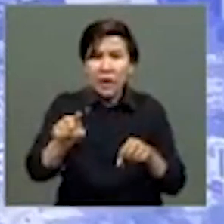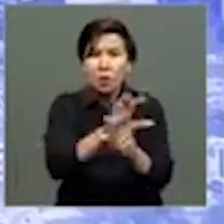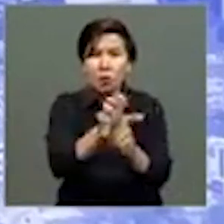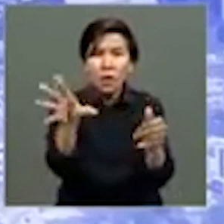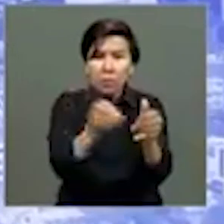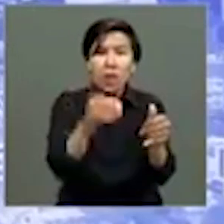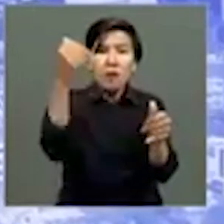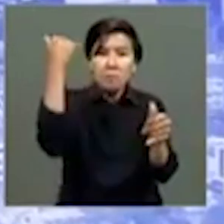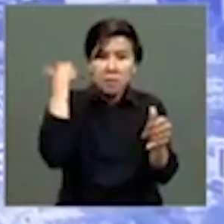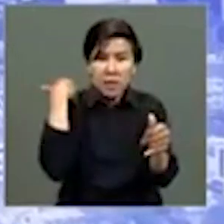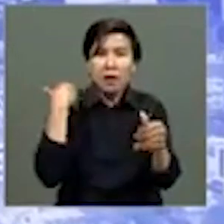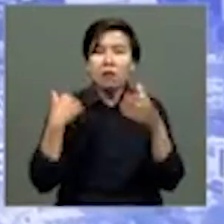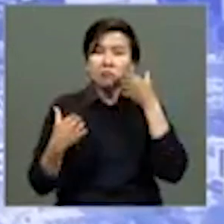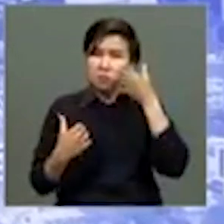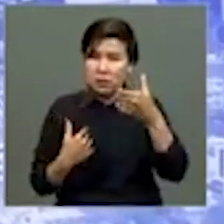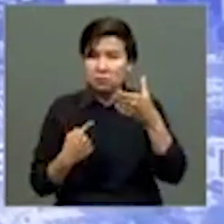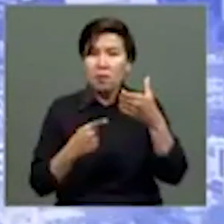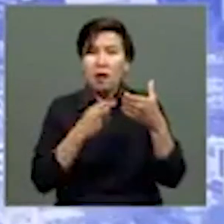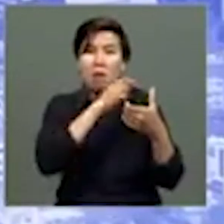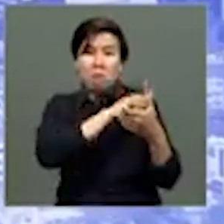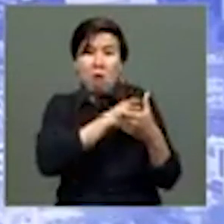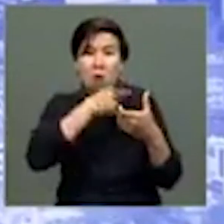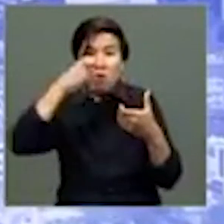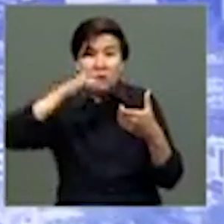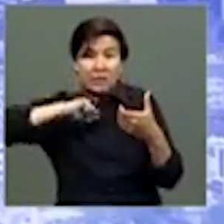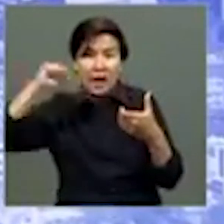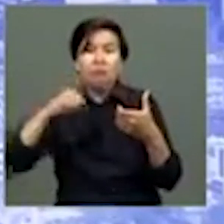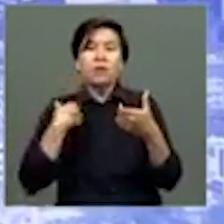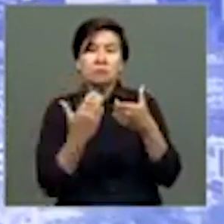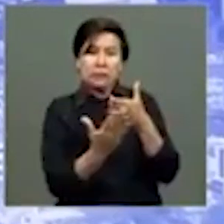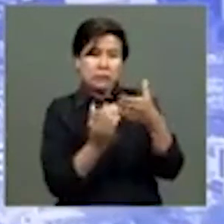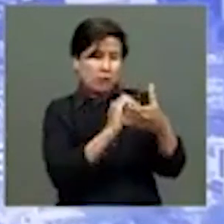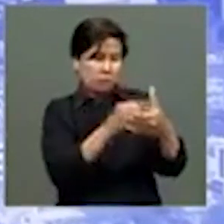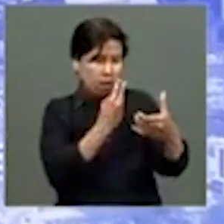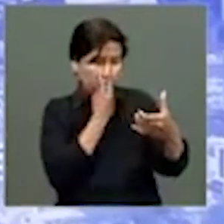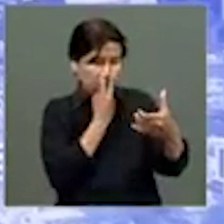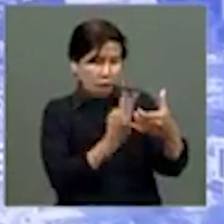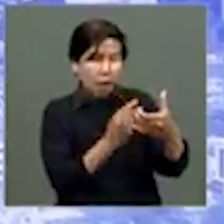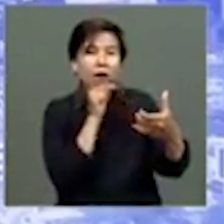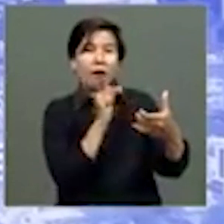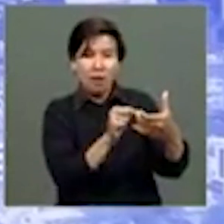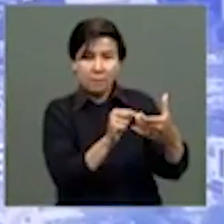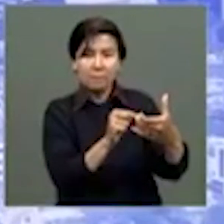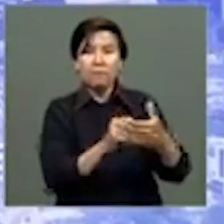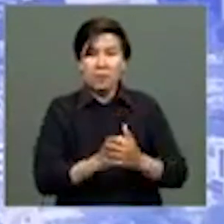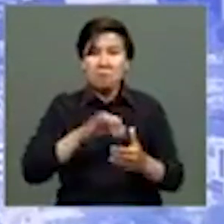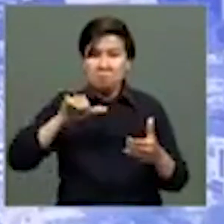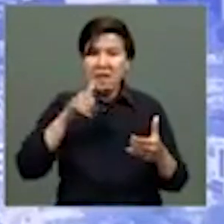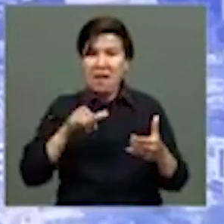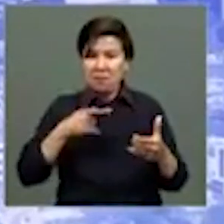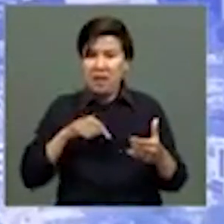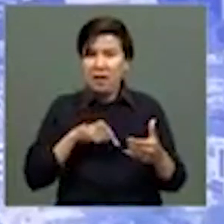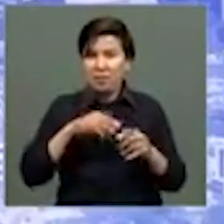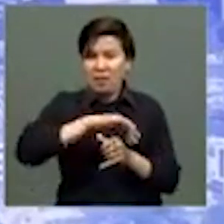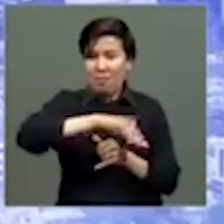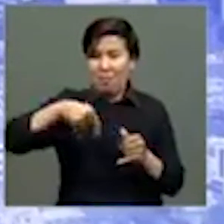านผู้ติดเชื้อสิ่งสำคัญข้อแรกก็คือเมื่อท่านได้รับรายงานท่านพบว่าท่านเป็นผู้เสี่ยงต่อการสัมผัสผู้ติ